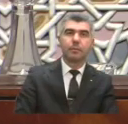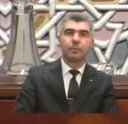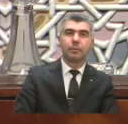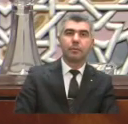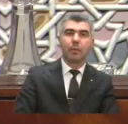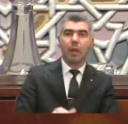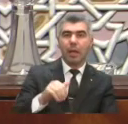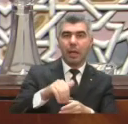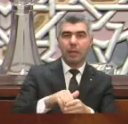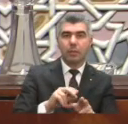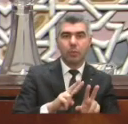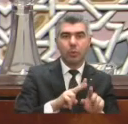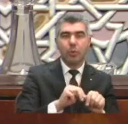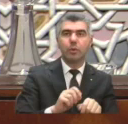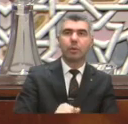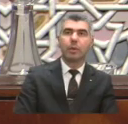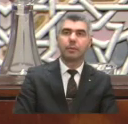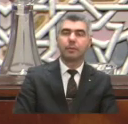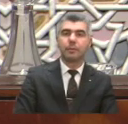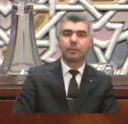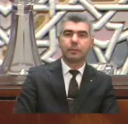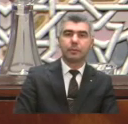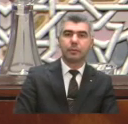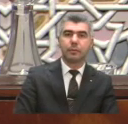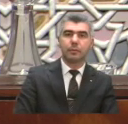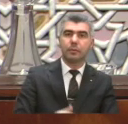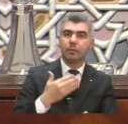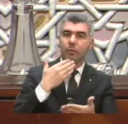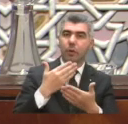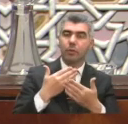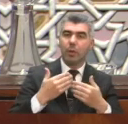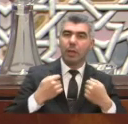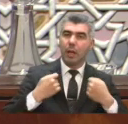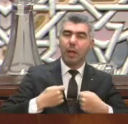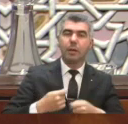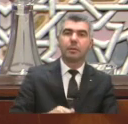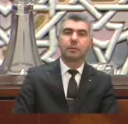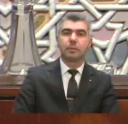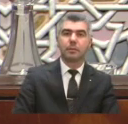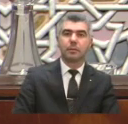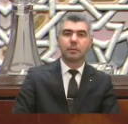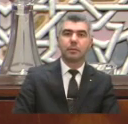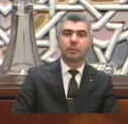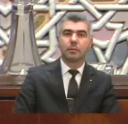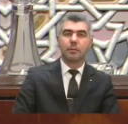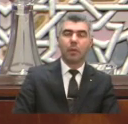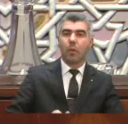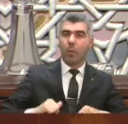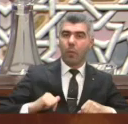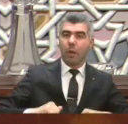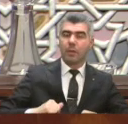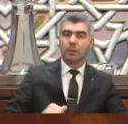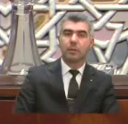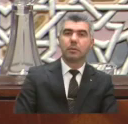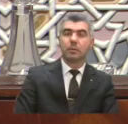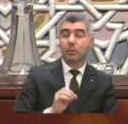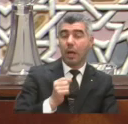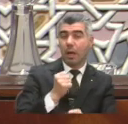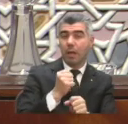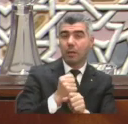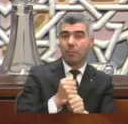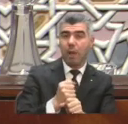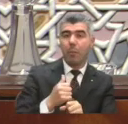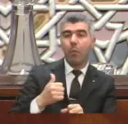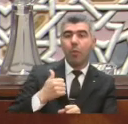الفريق الدستوري الديمقراطي الاجتماعي. شكرا السيد الرئيس. السيد الوزير، يعتبر التشغيل الذاتي من